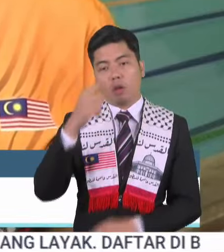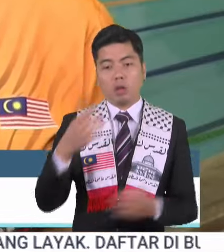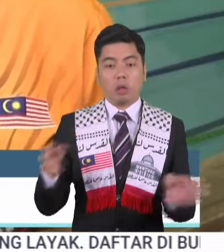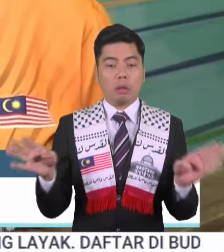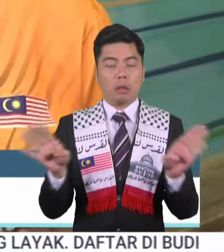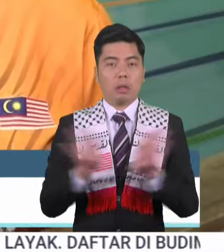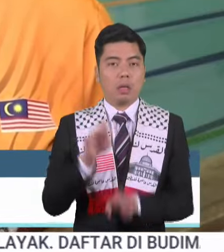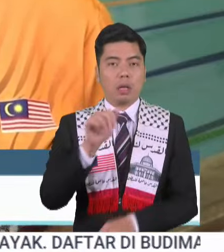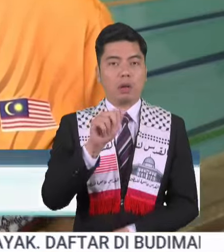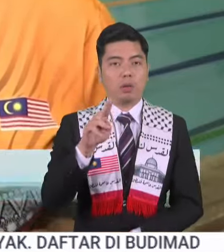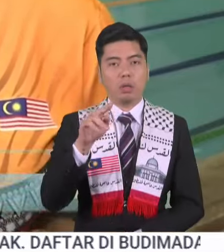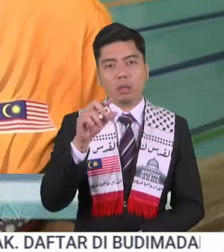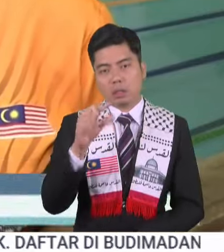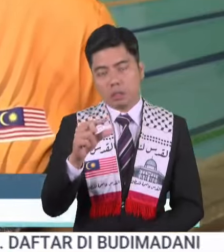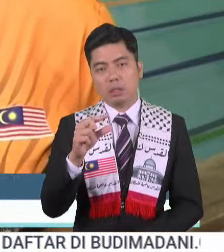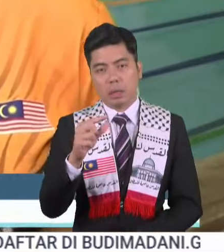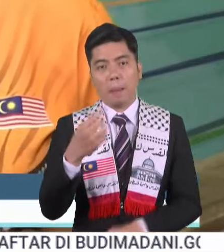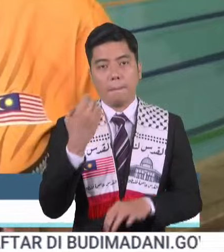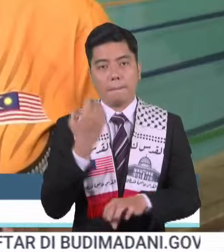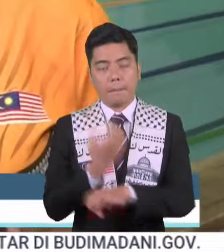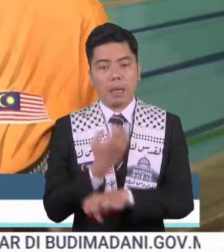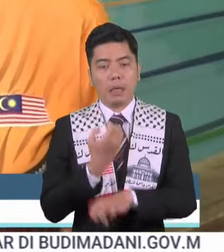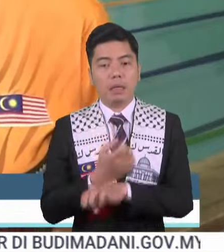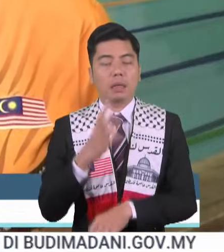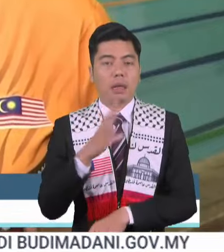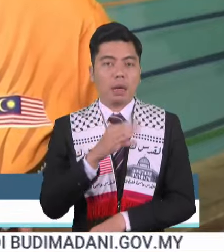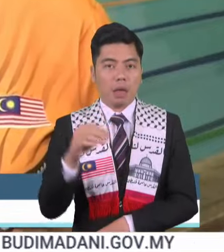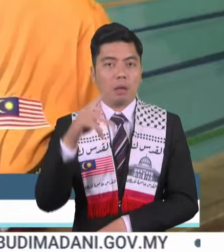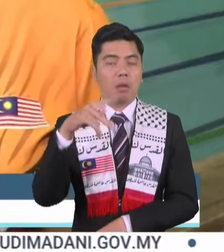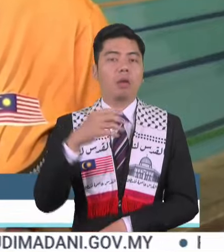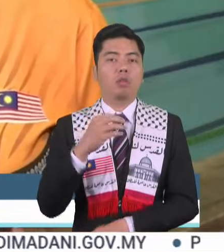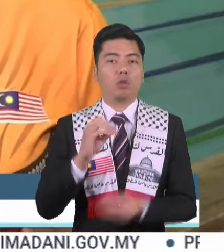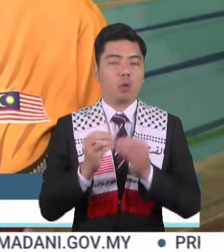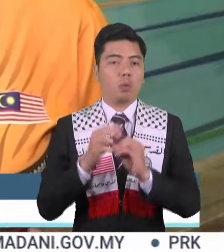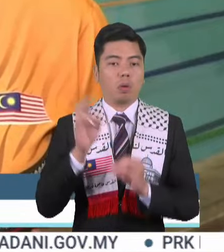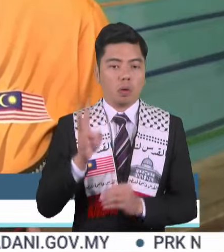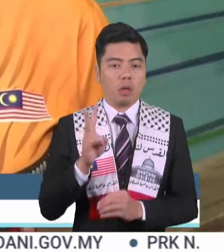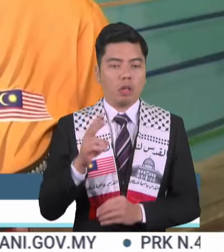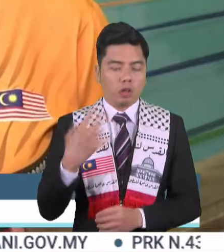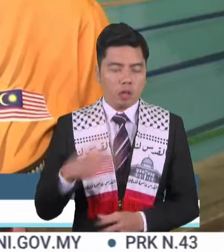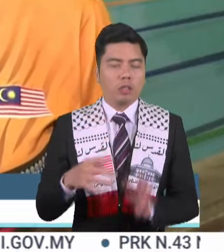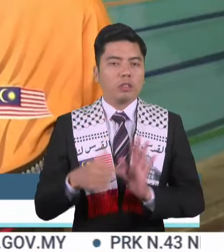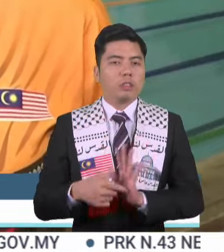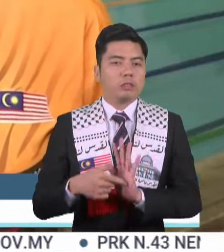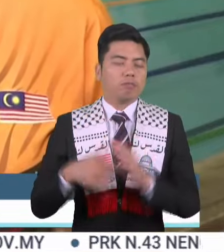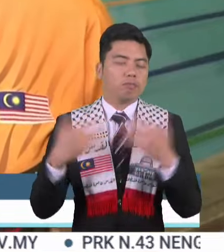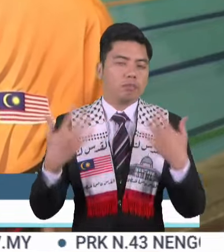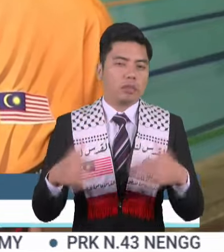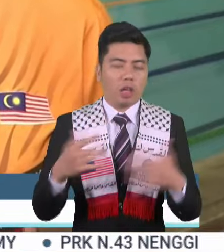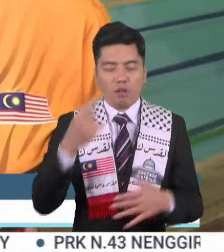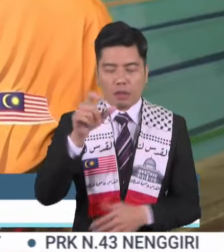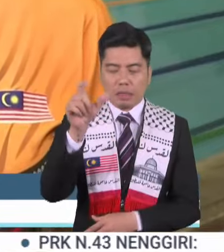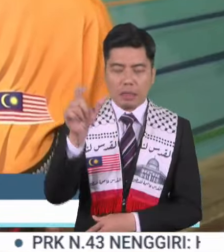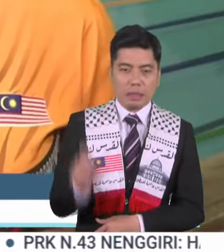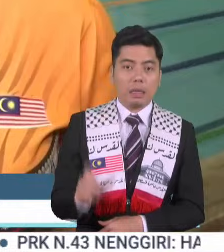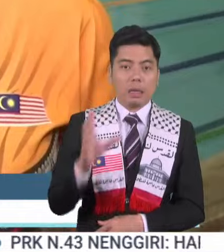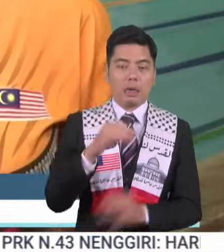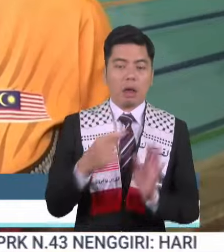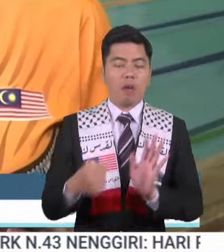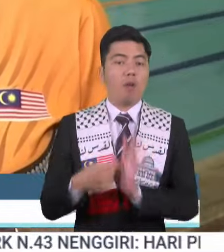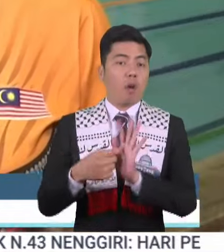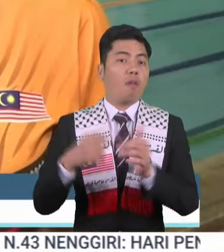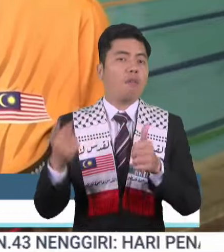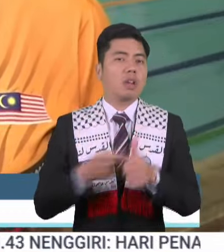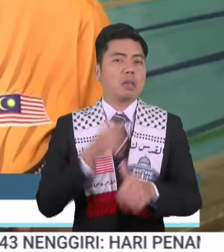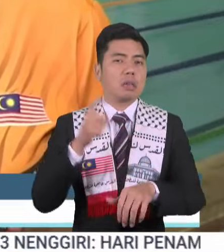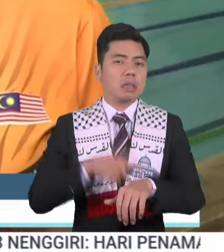menutup kempen AUJ dengan satu pingat emas dan satu perak, ini merupakan satu pencapaian yang berharga buat dirinya apabila ia merupakan penampilan pertama